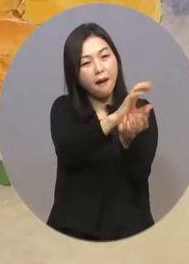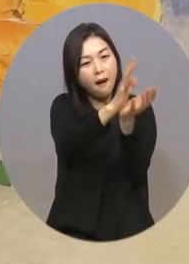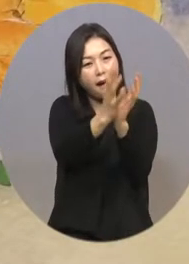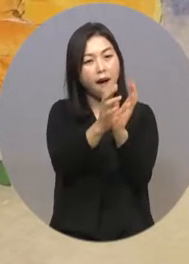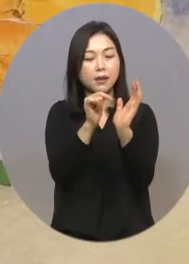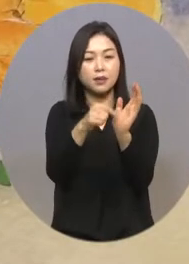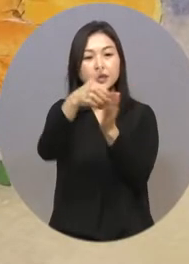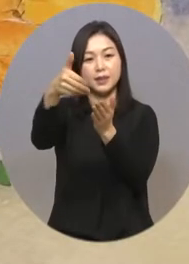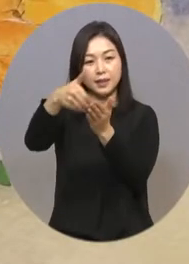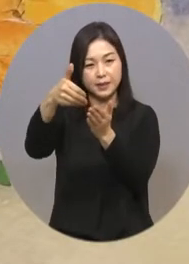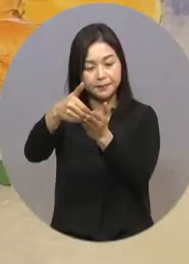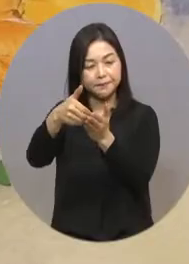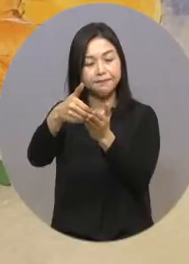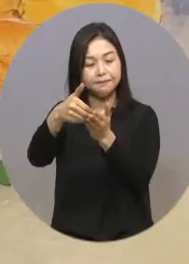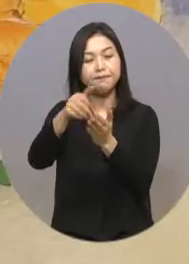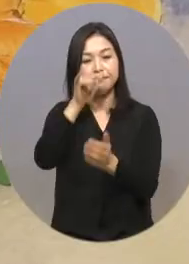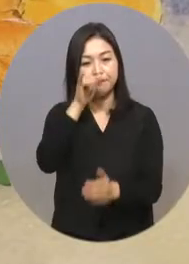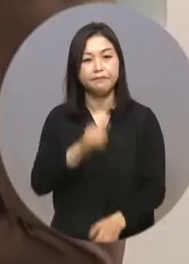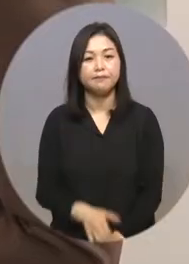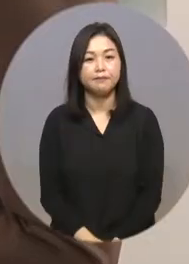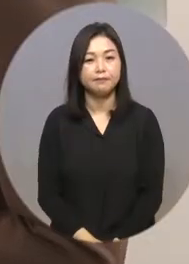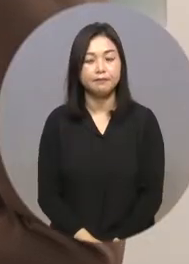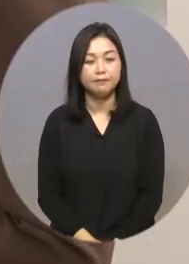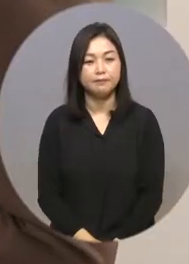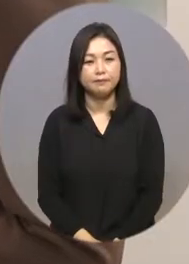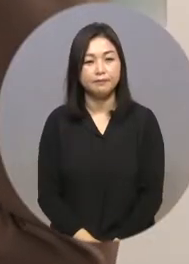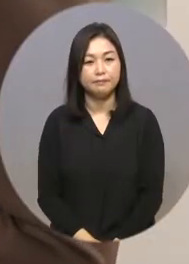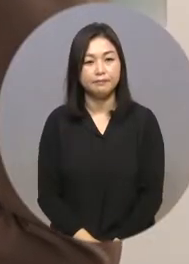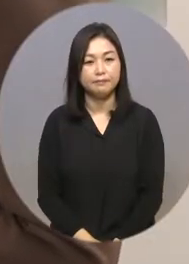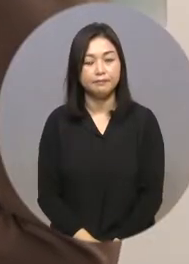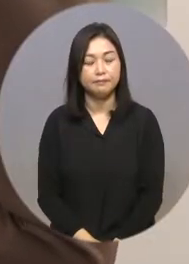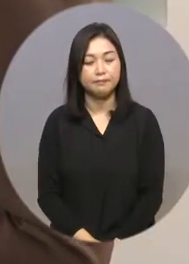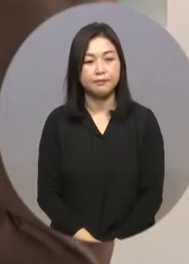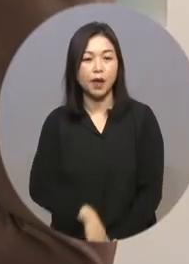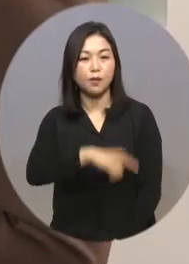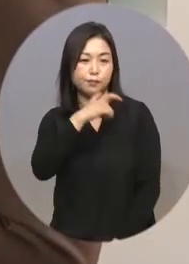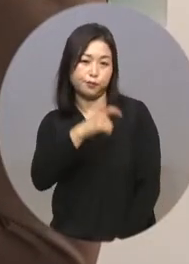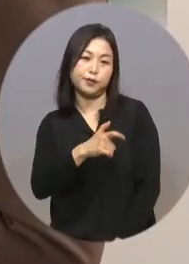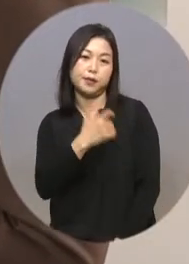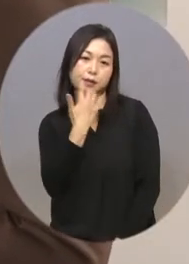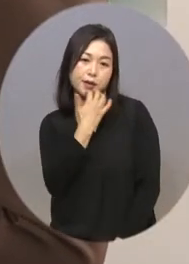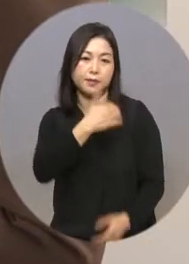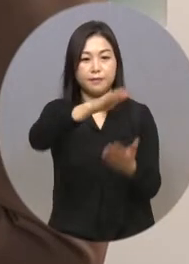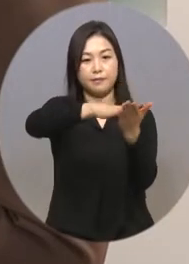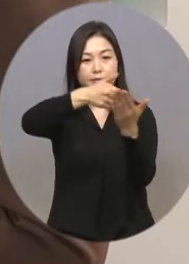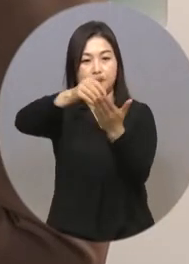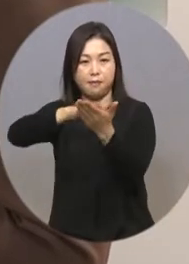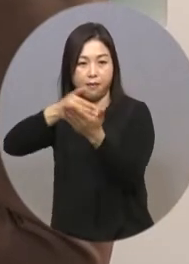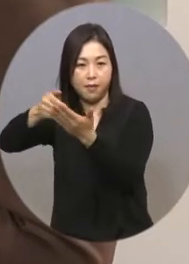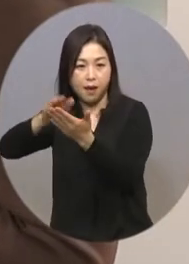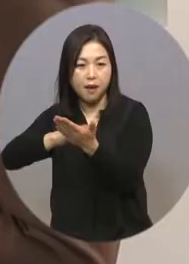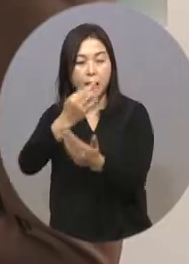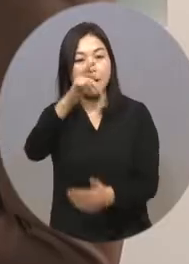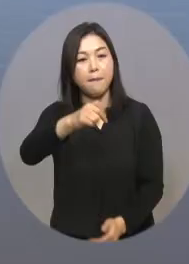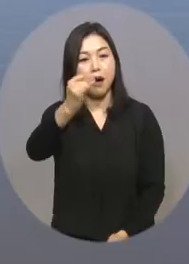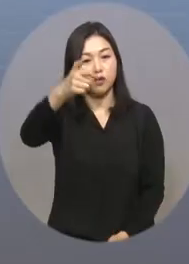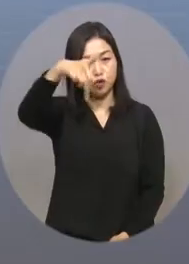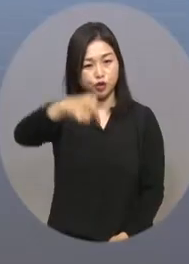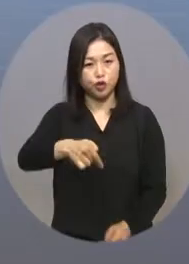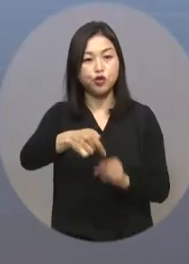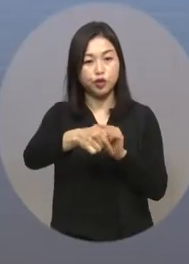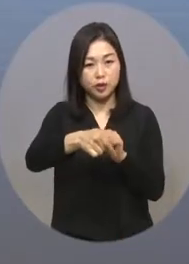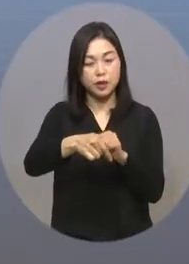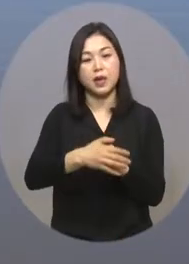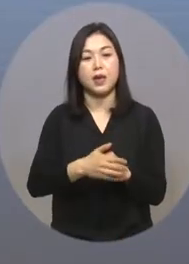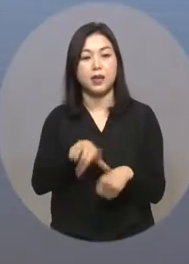화폭 속에 활짝 피었습니다. 수채화로 왕성한 활동을 하고 있는 박은주 작가의 꿈전이